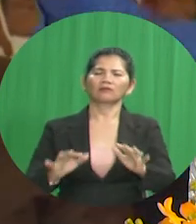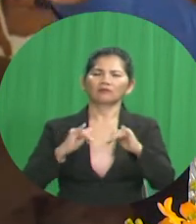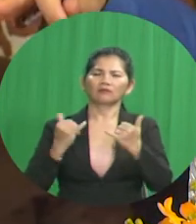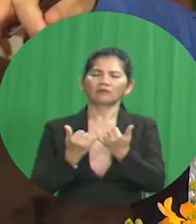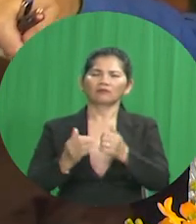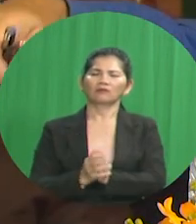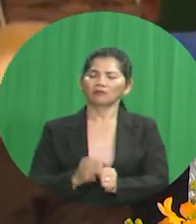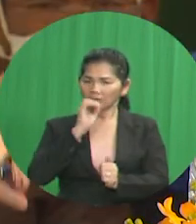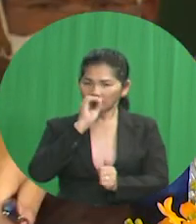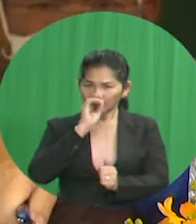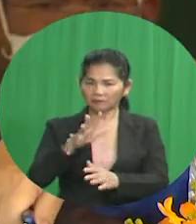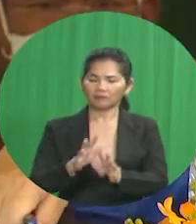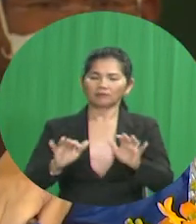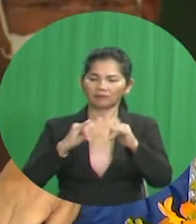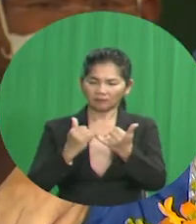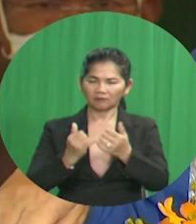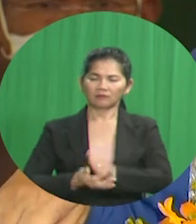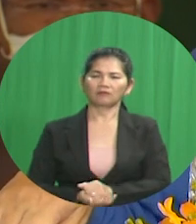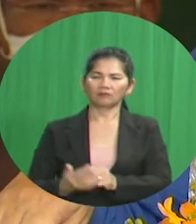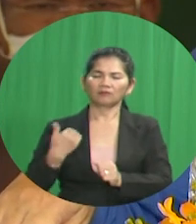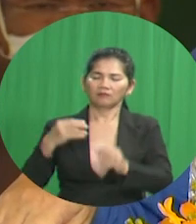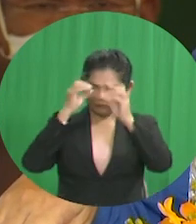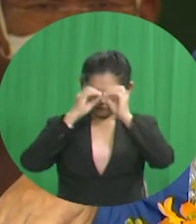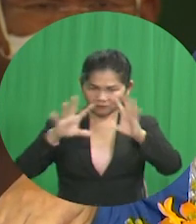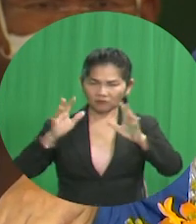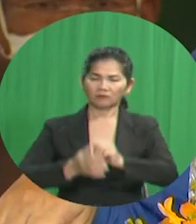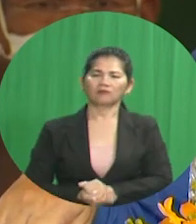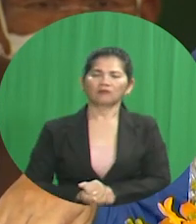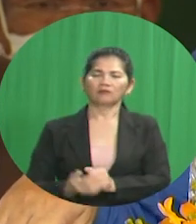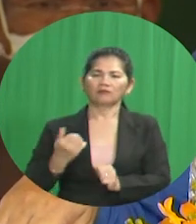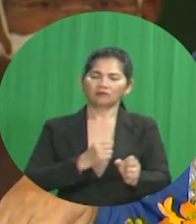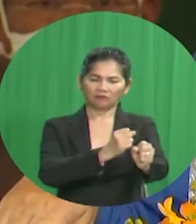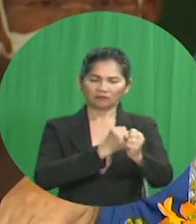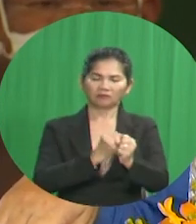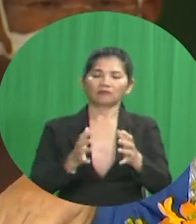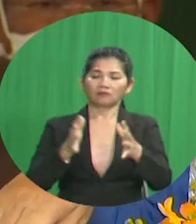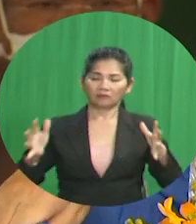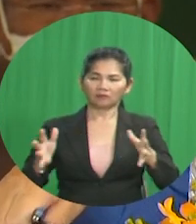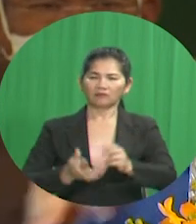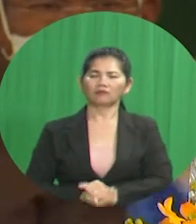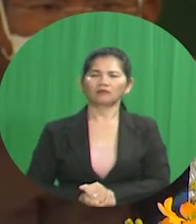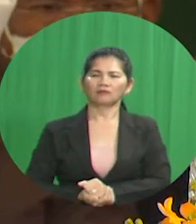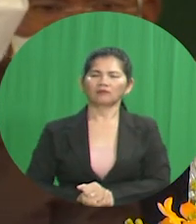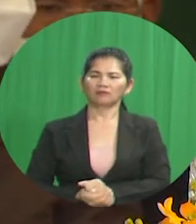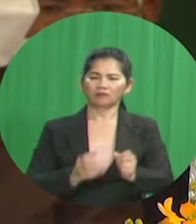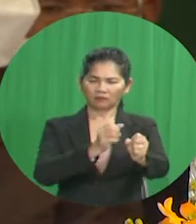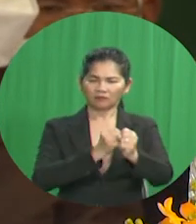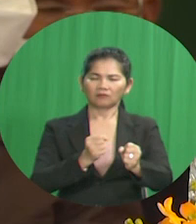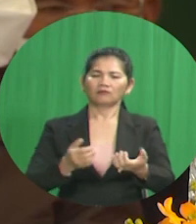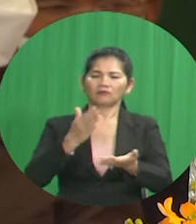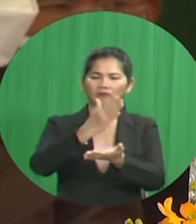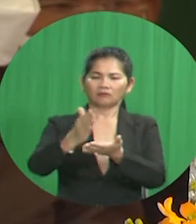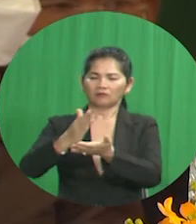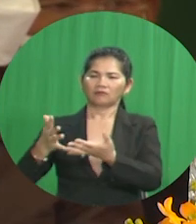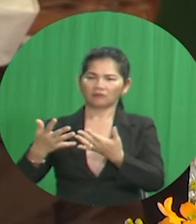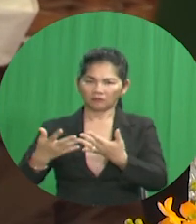ប្រាប់ទៅជូនតំណឹងទៅគ្រួសារនោះជូនតំណឹងទៅជូនរូបភាពឬកងពលធំកងពលគឺគួរបែងចែកកងព